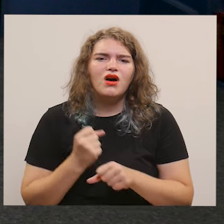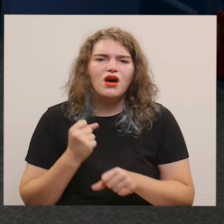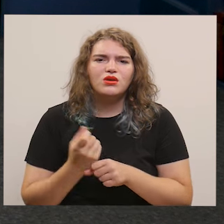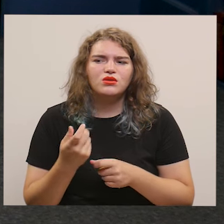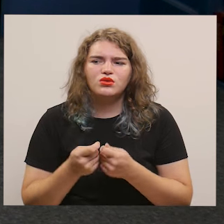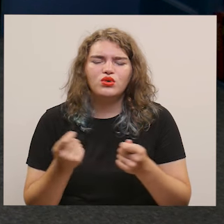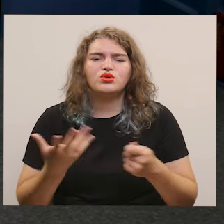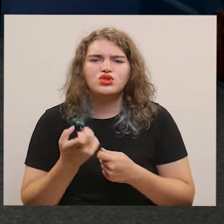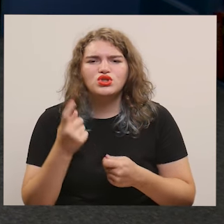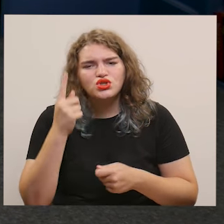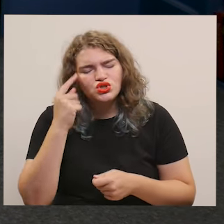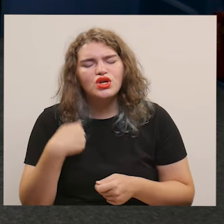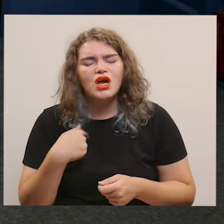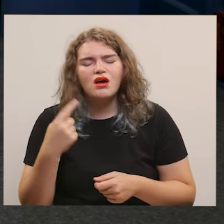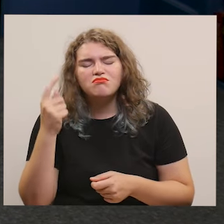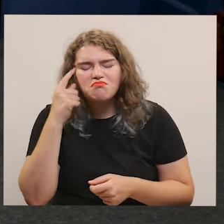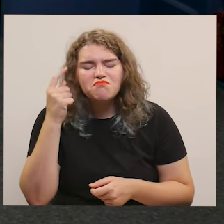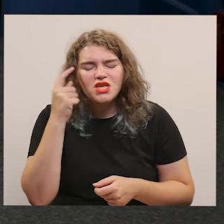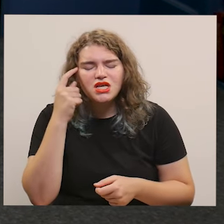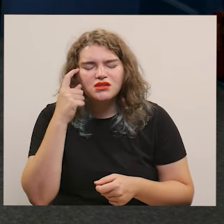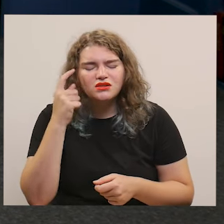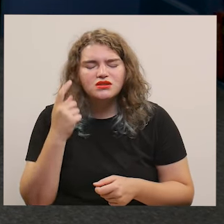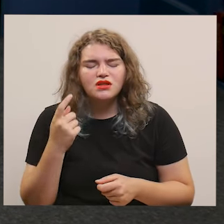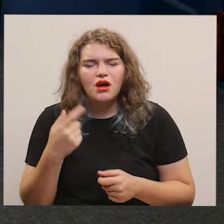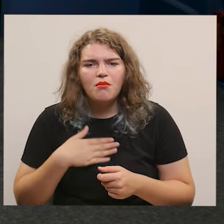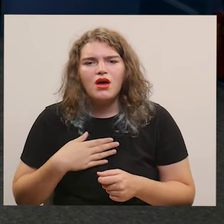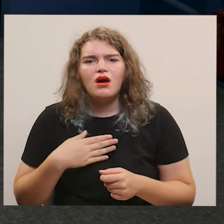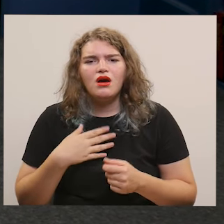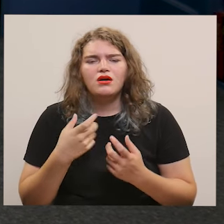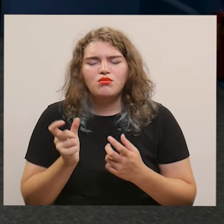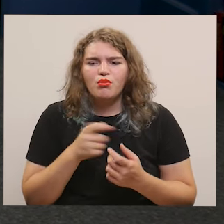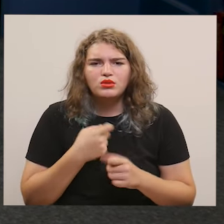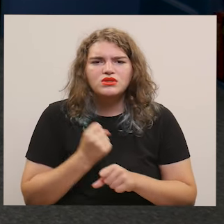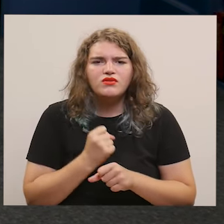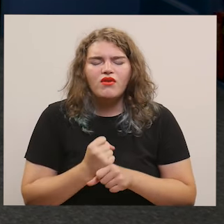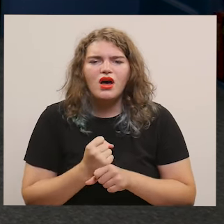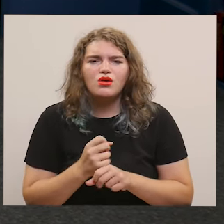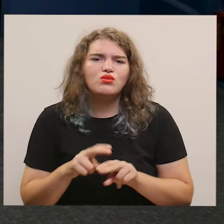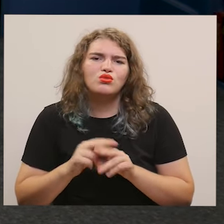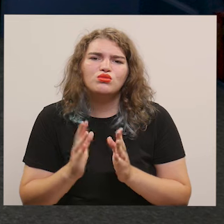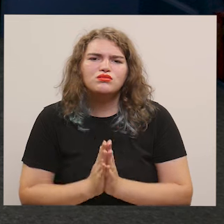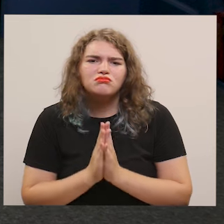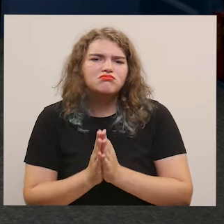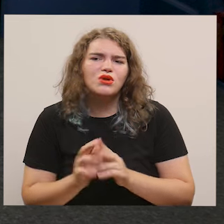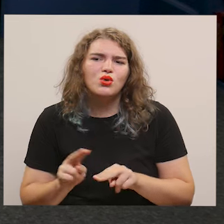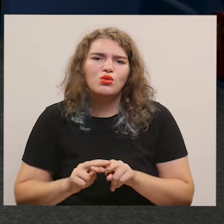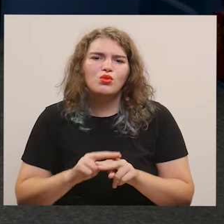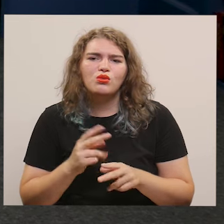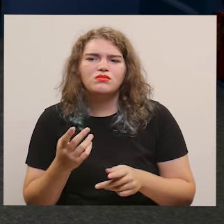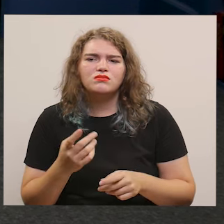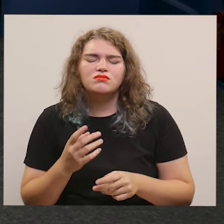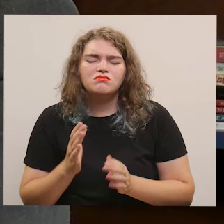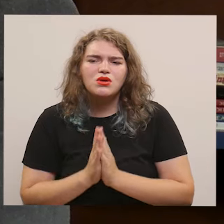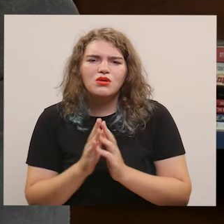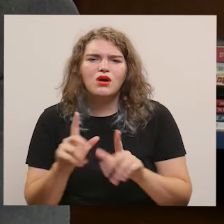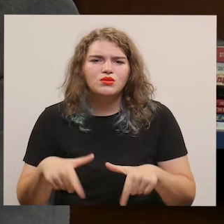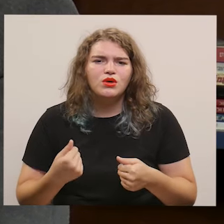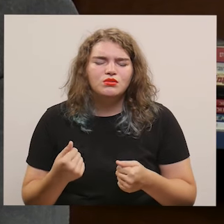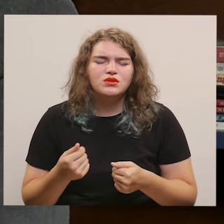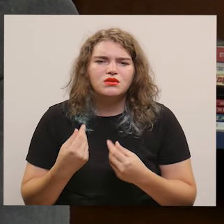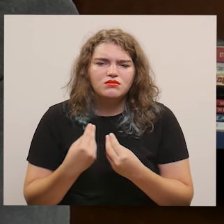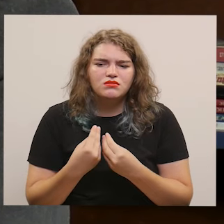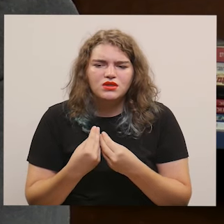nivelul minții mele, din punct de vedere intelectual, că pot să fac. Cum te rugai? Mă rugam lui Dumnezeu să